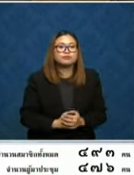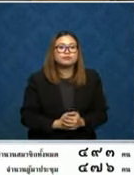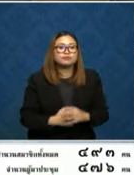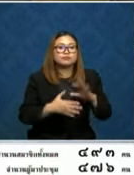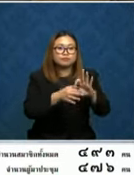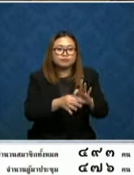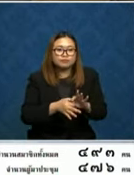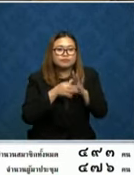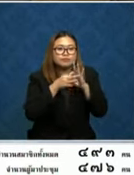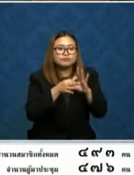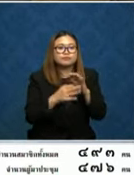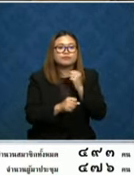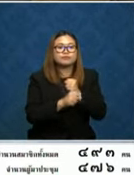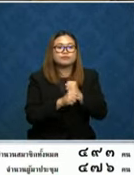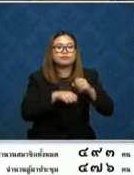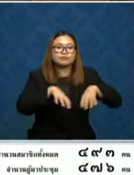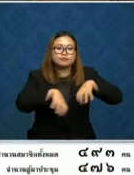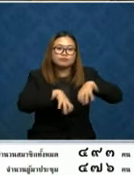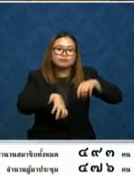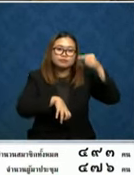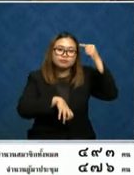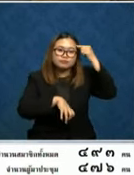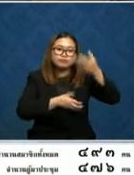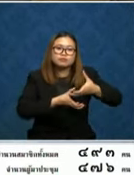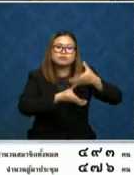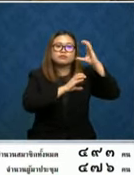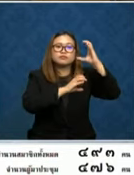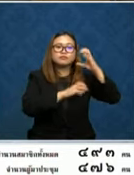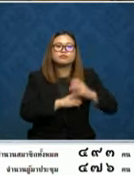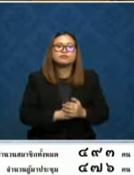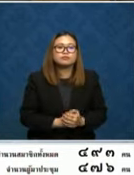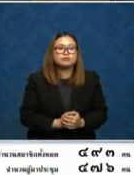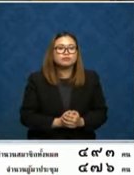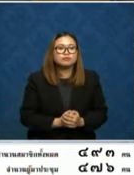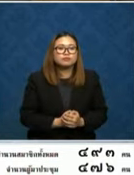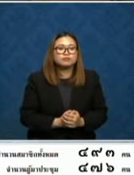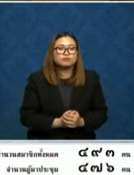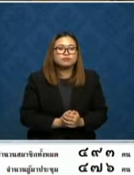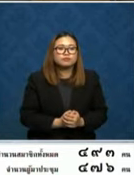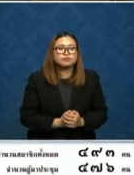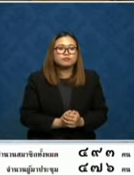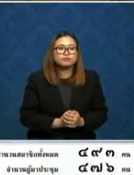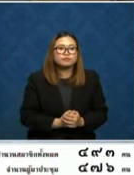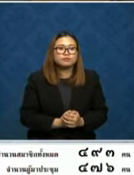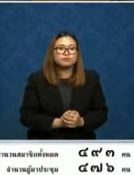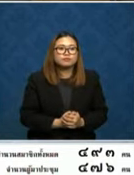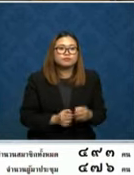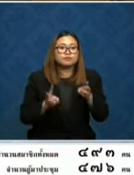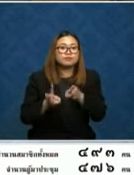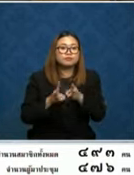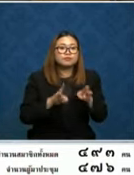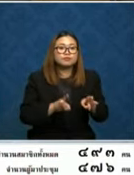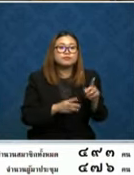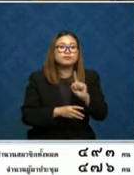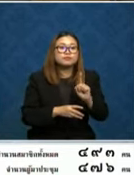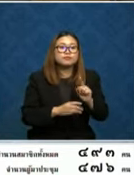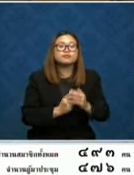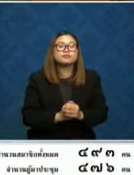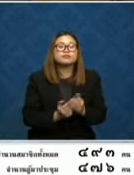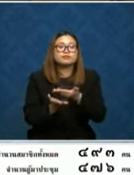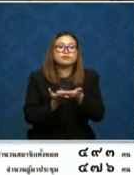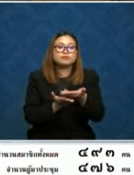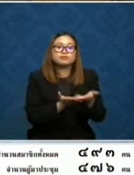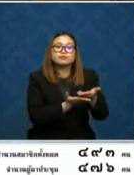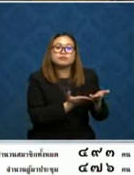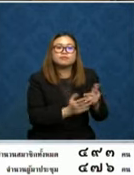ในการที่จะทบทวนต่างๆว่าจะทำอย่างไรในการที่เราจะกระจายการซื้อต่างๆเพื่อลด